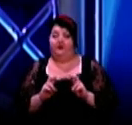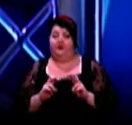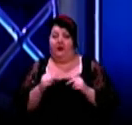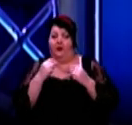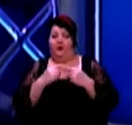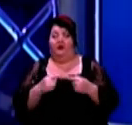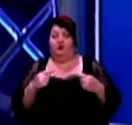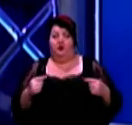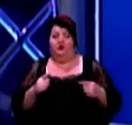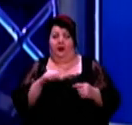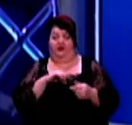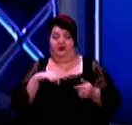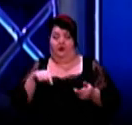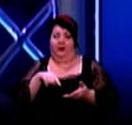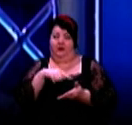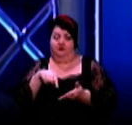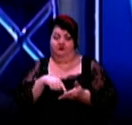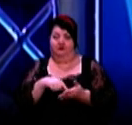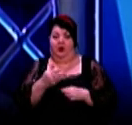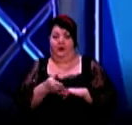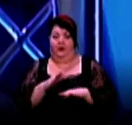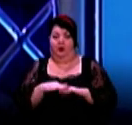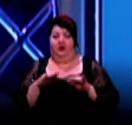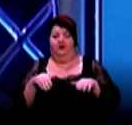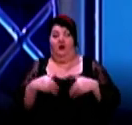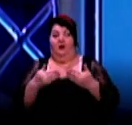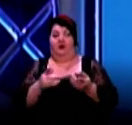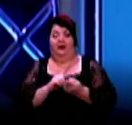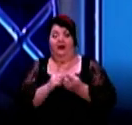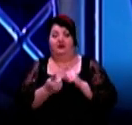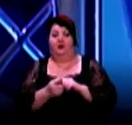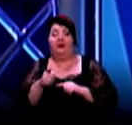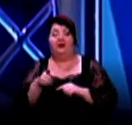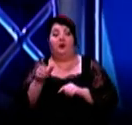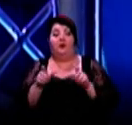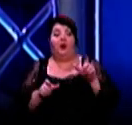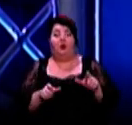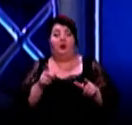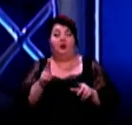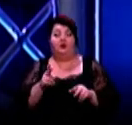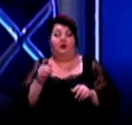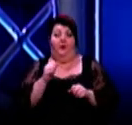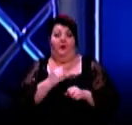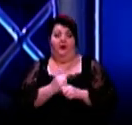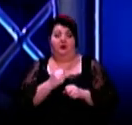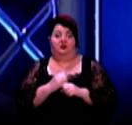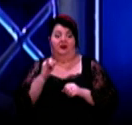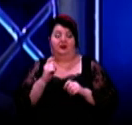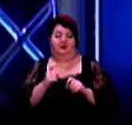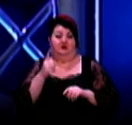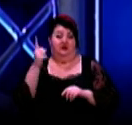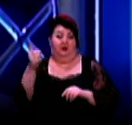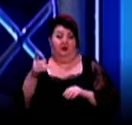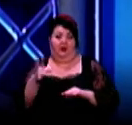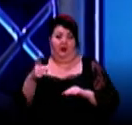продуктів харчування в самій Полтаві пропонується, як я вже казав, на заміну тим людям, які працювали із віддалених